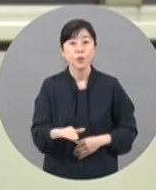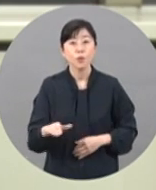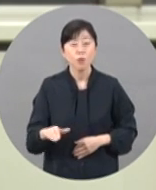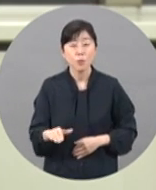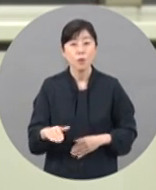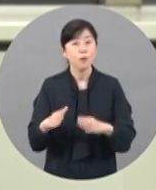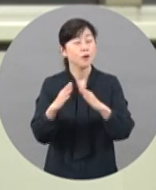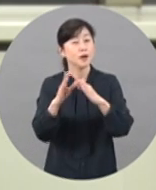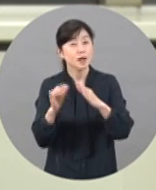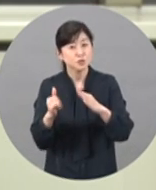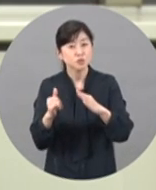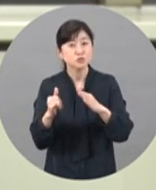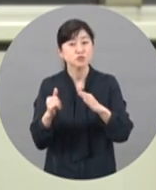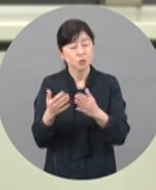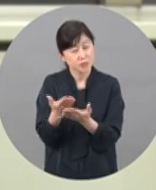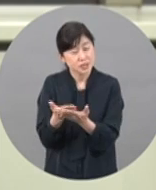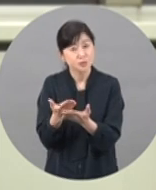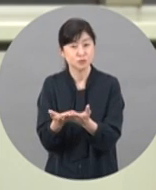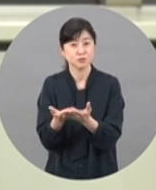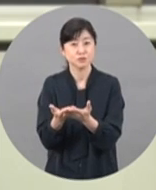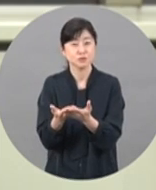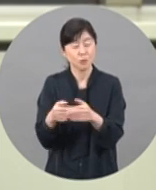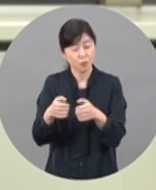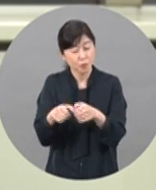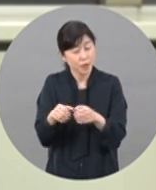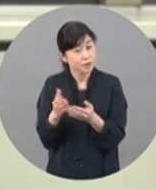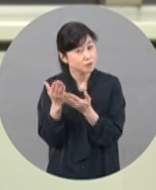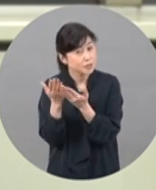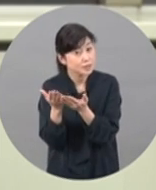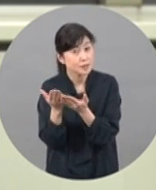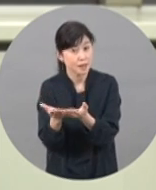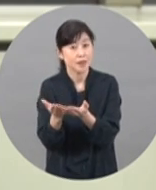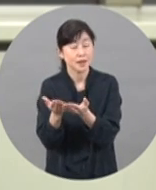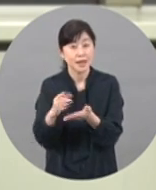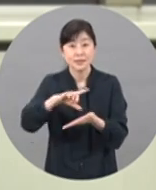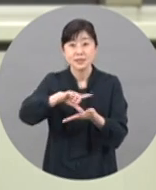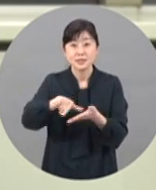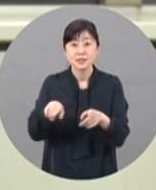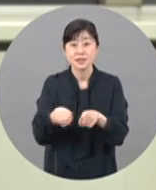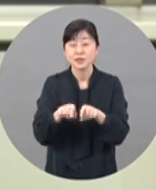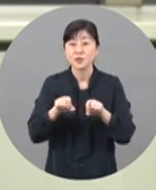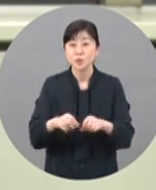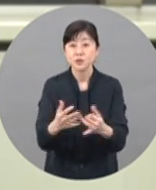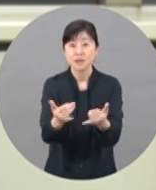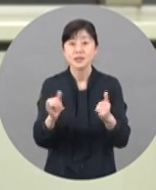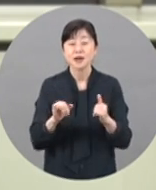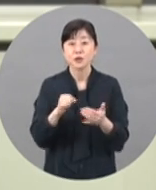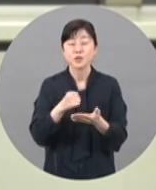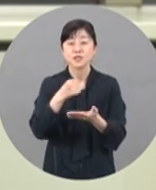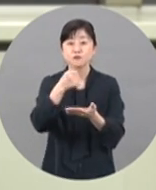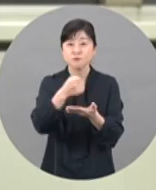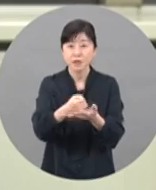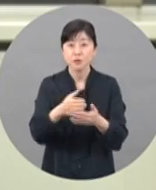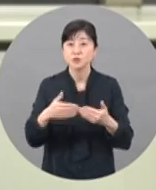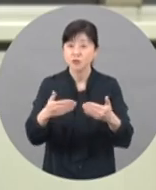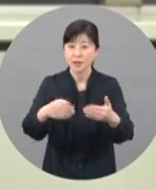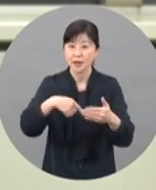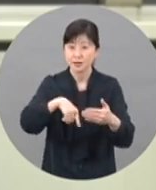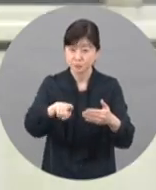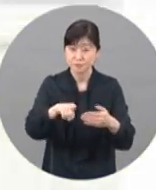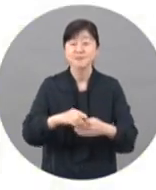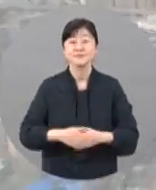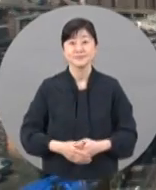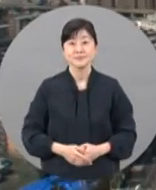の、ニーズをきめ細かく伺い、地域行政社会の実現を推進してまいります。